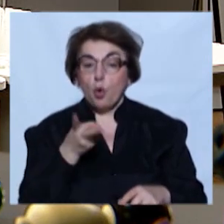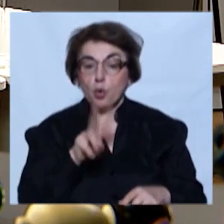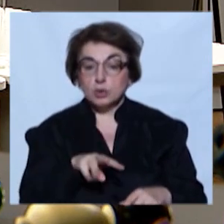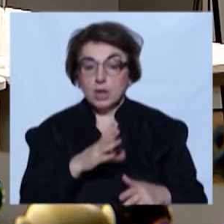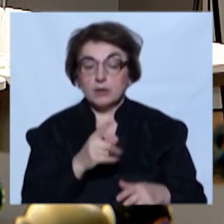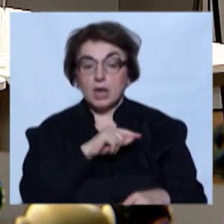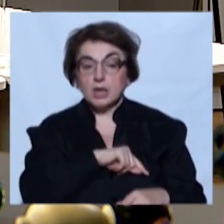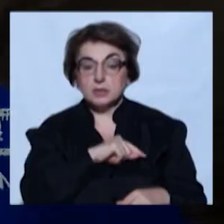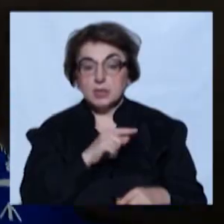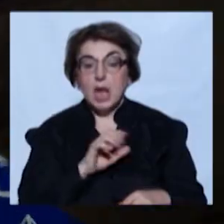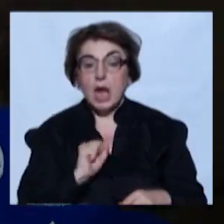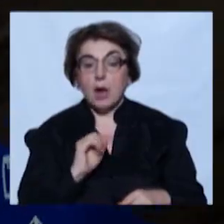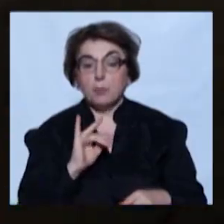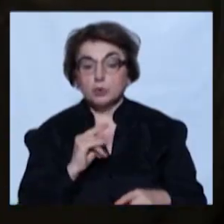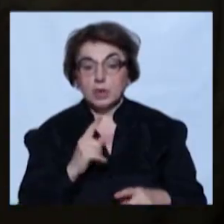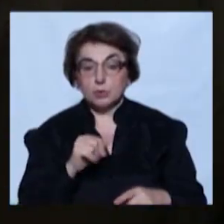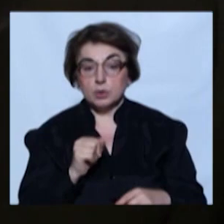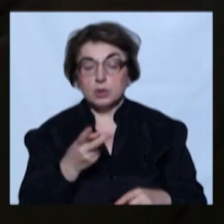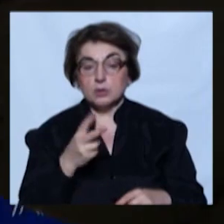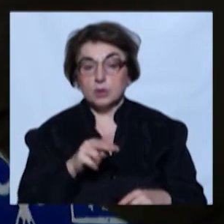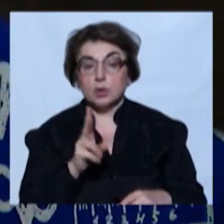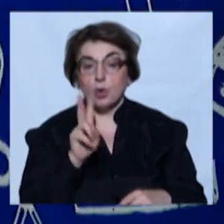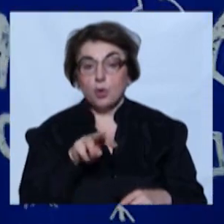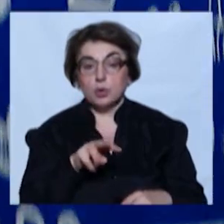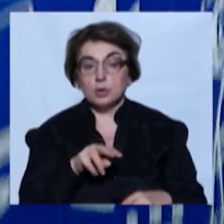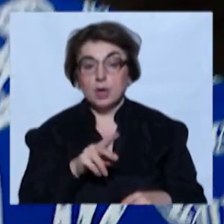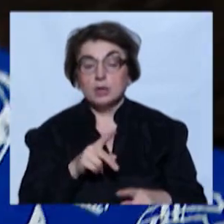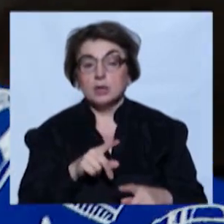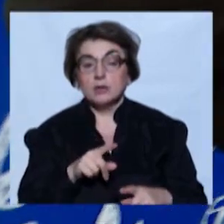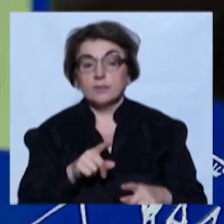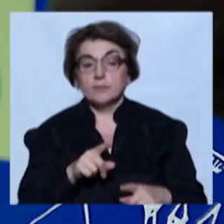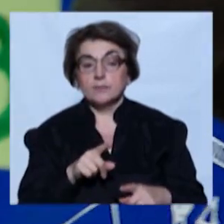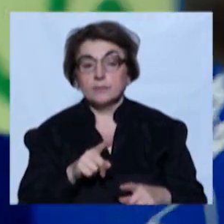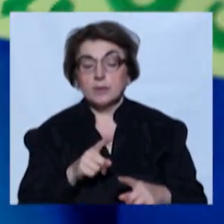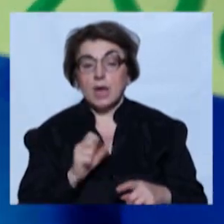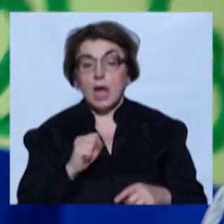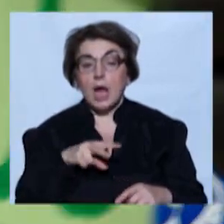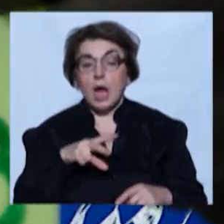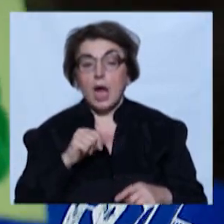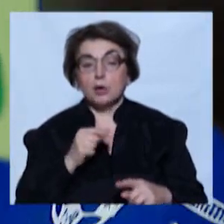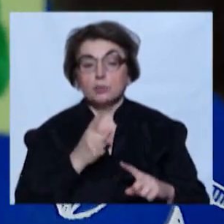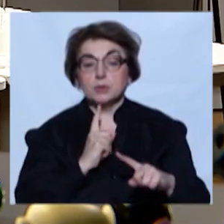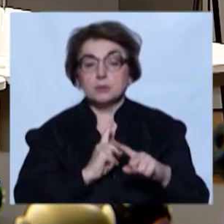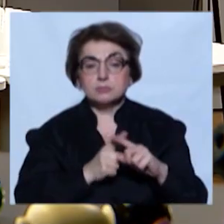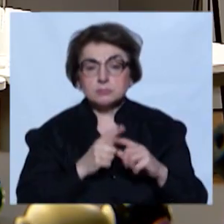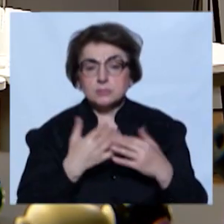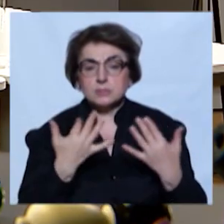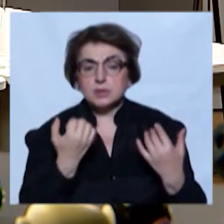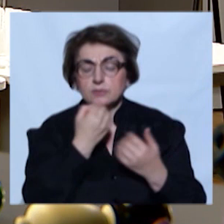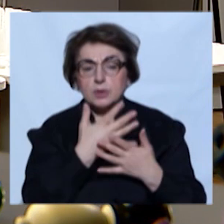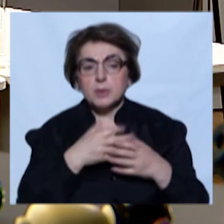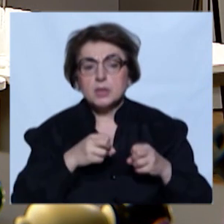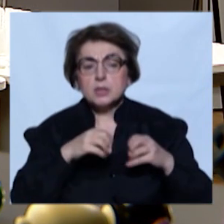ბუნებისა, ამფოტერული ბუნებისა, ორგვარბუნებოვანია და ალუმინის ნაკეთობა დაცული